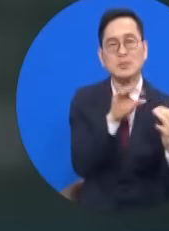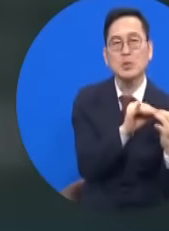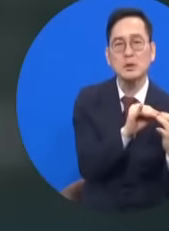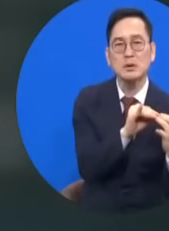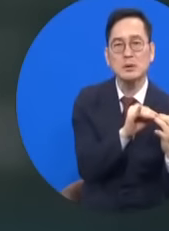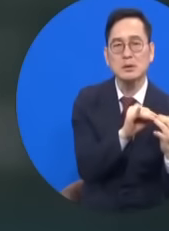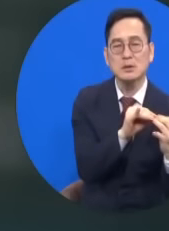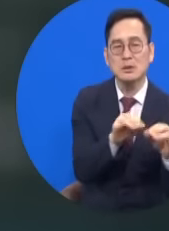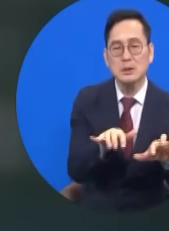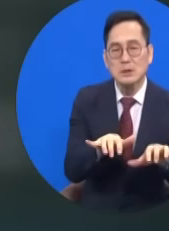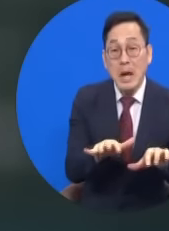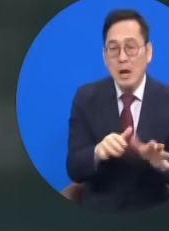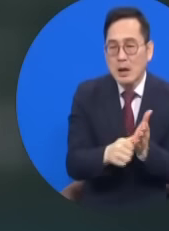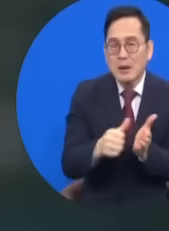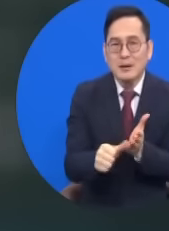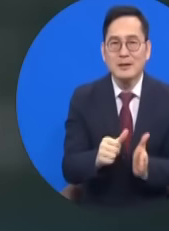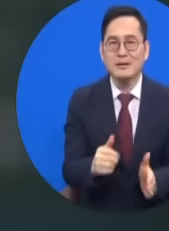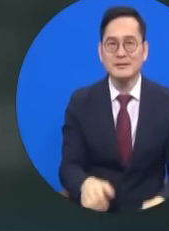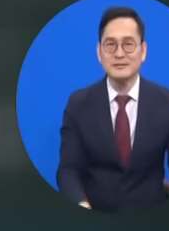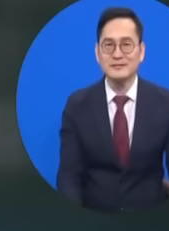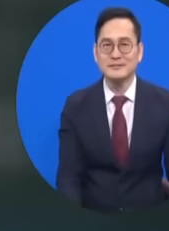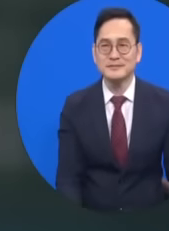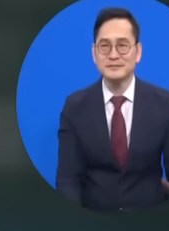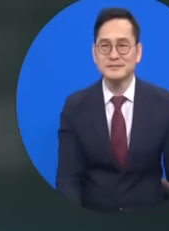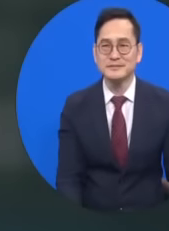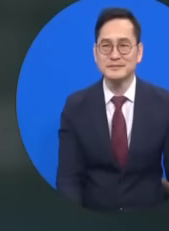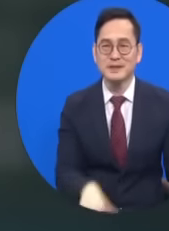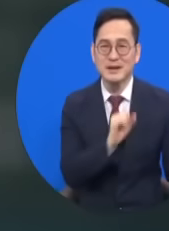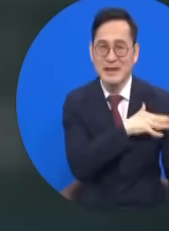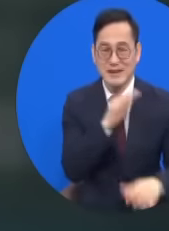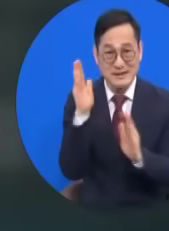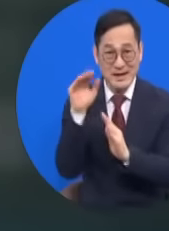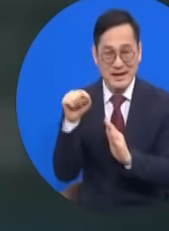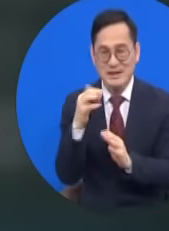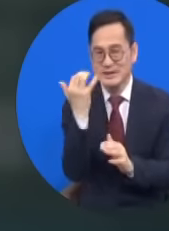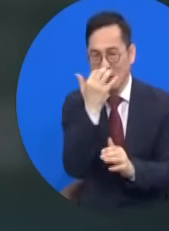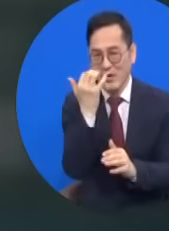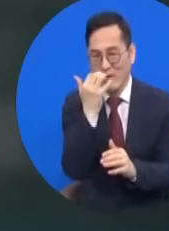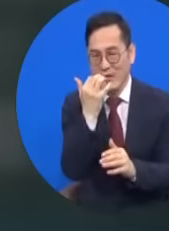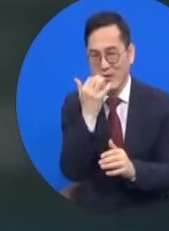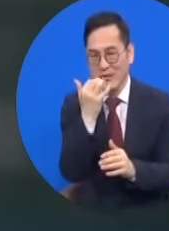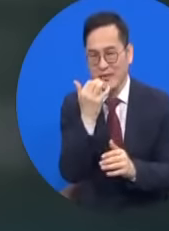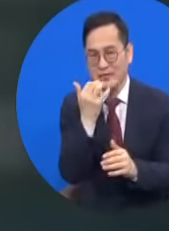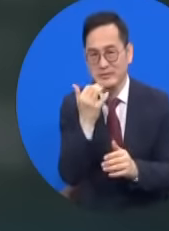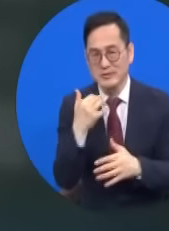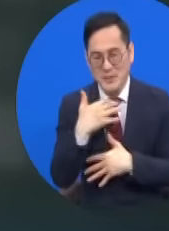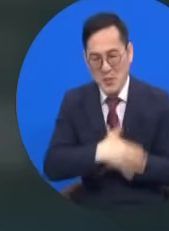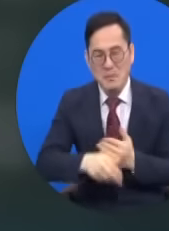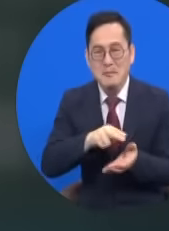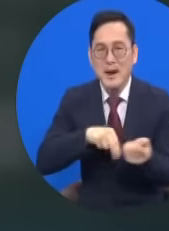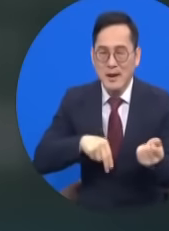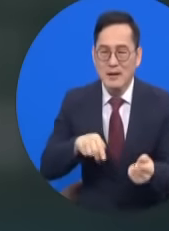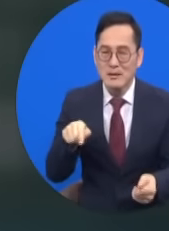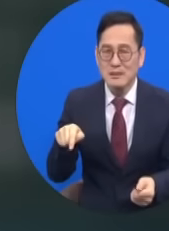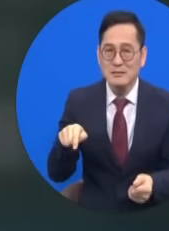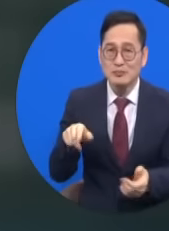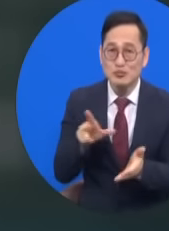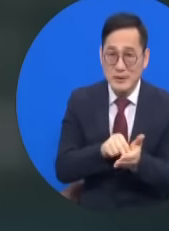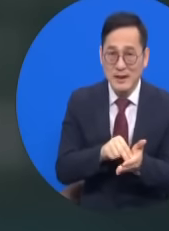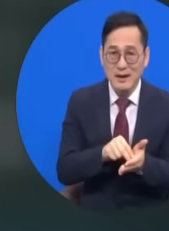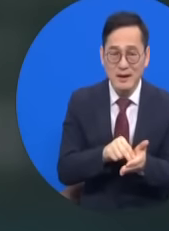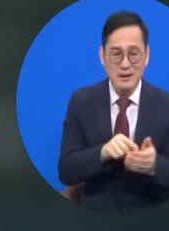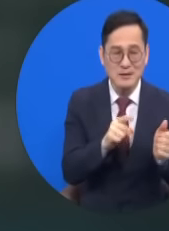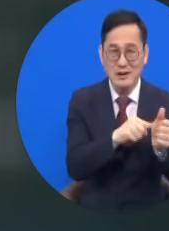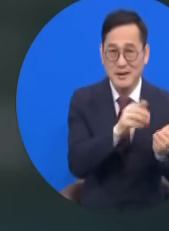이 대표 SNS 글인데요. 이대생들 성상납 발언에 대해서 김준혁 교수를 두둔하는